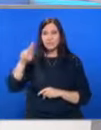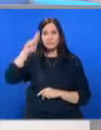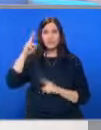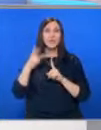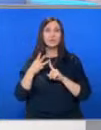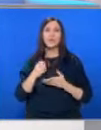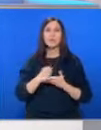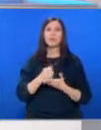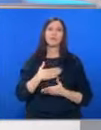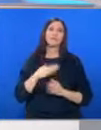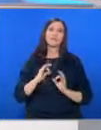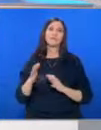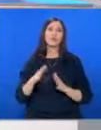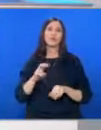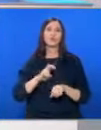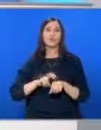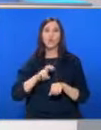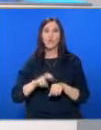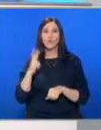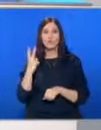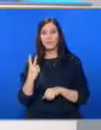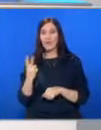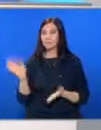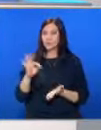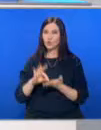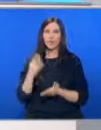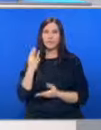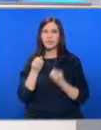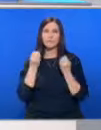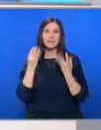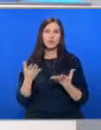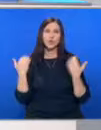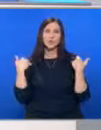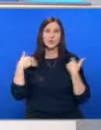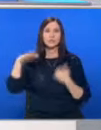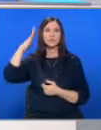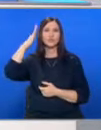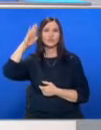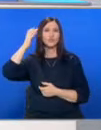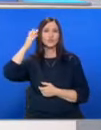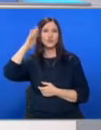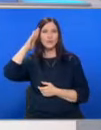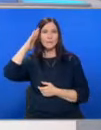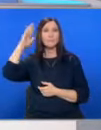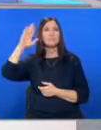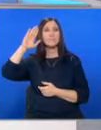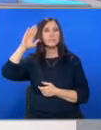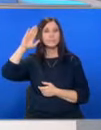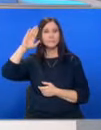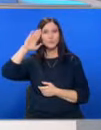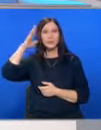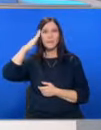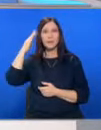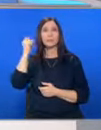от Има такъв народ. На Дондуков 2 се явиха 3 от възможните кандидати за служебен премиер. Председателят на Народното събрание Росен